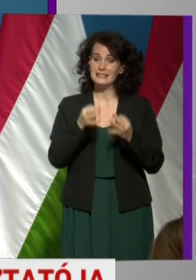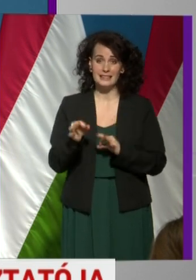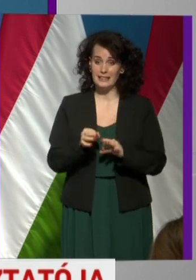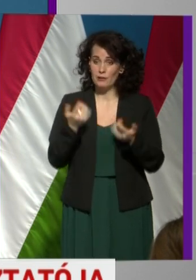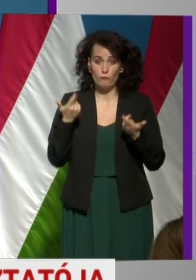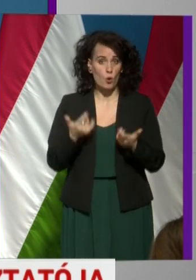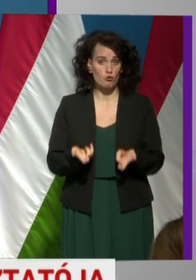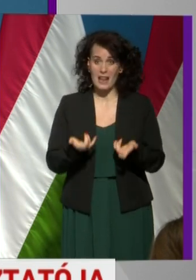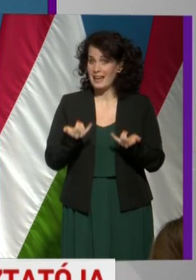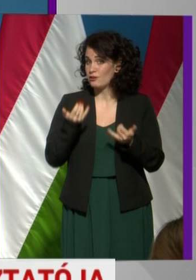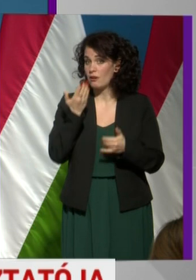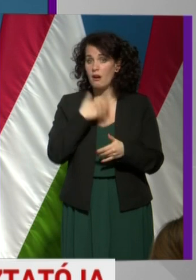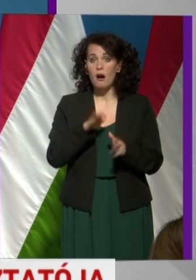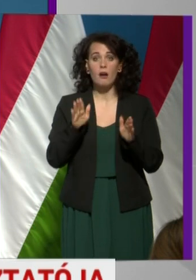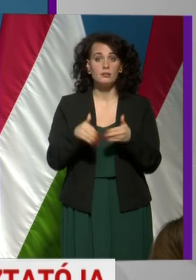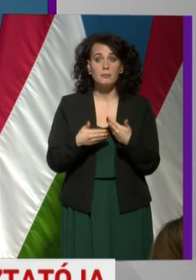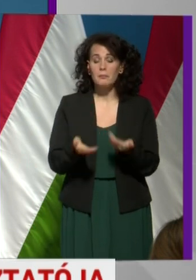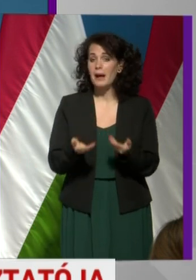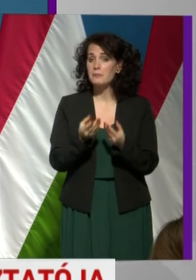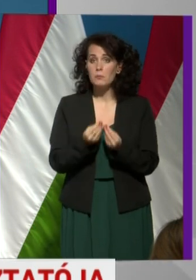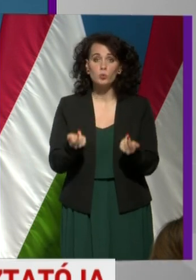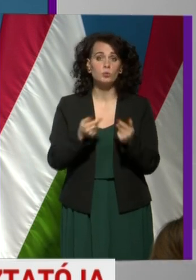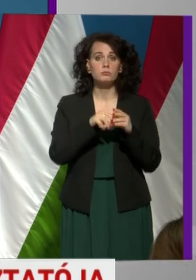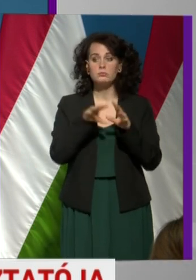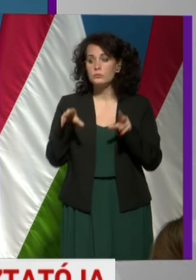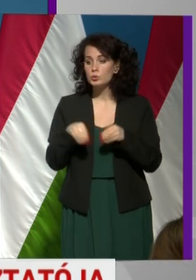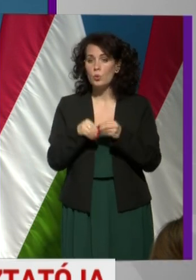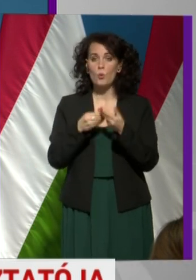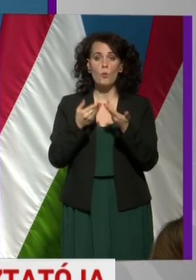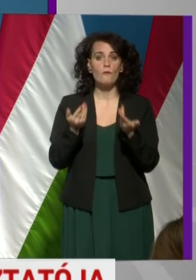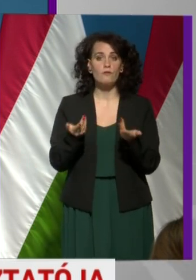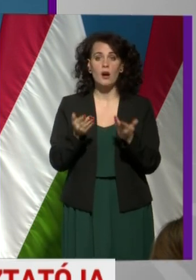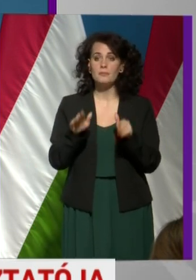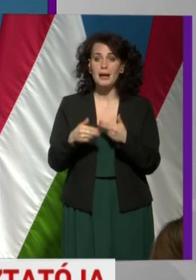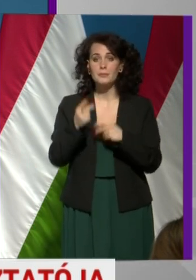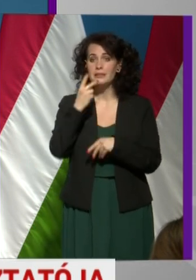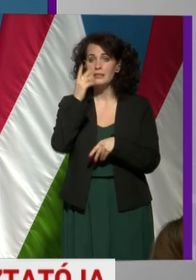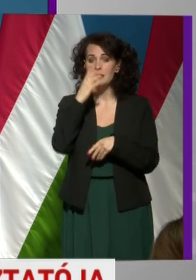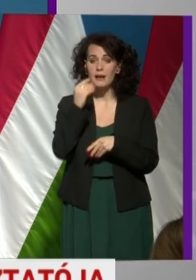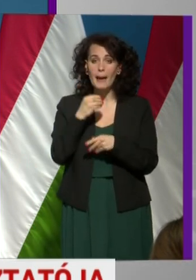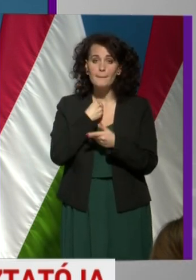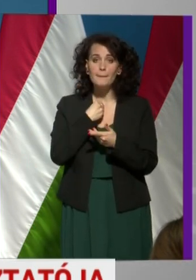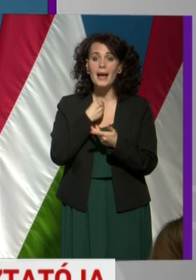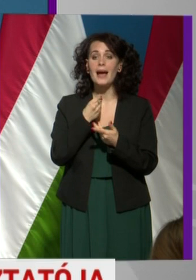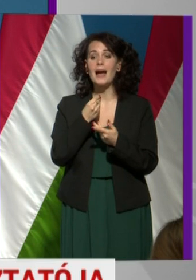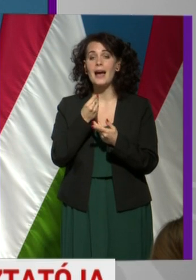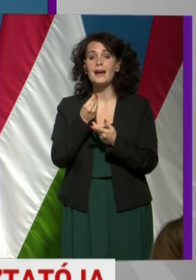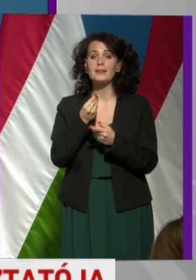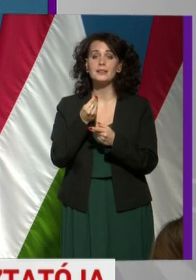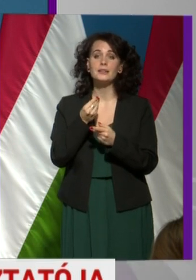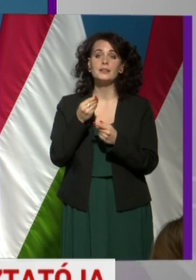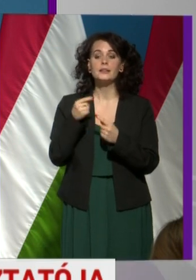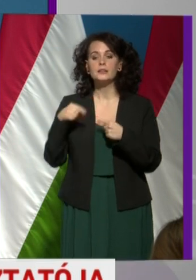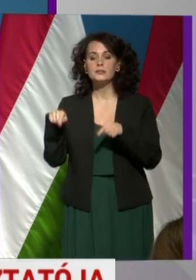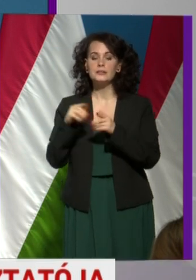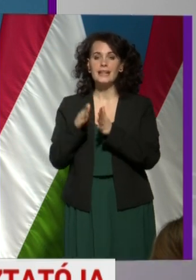fölöslegessé, hogyha bármilyen módon is, akár szülői, akár bármilyen szakemberek indítatására elindul